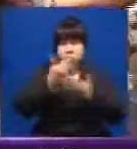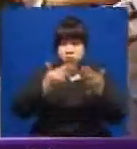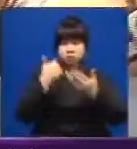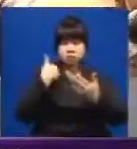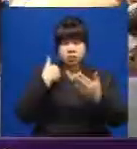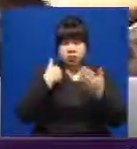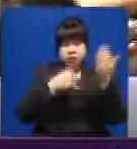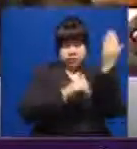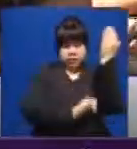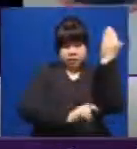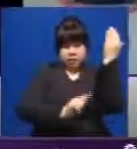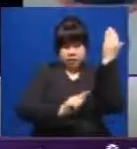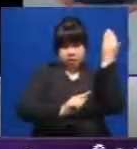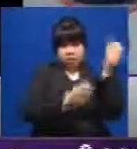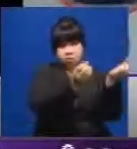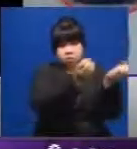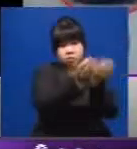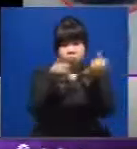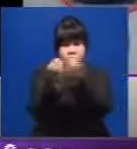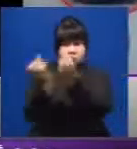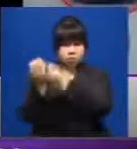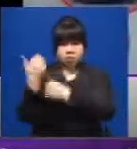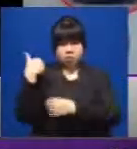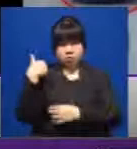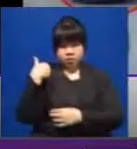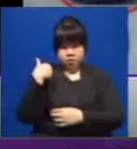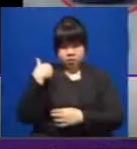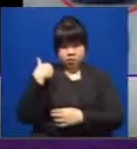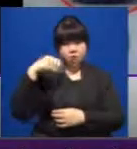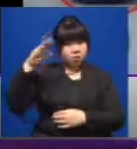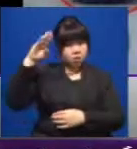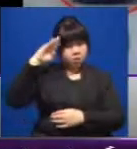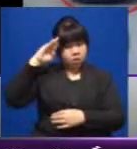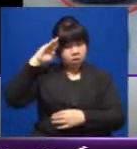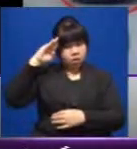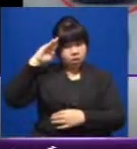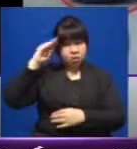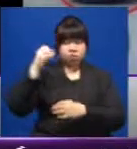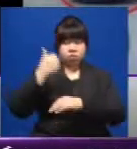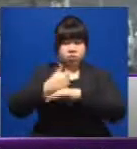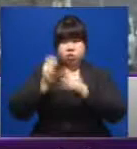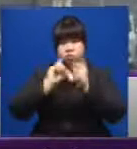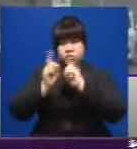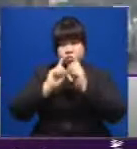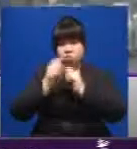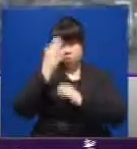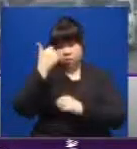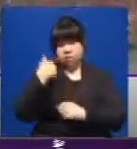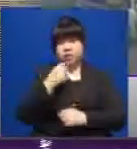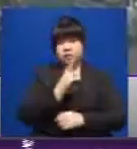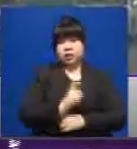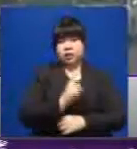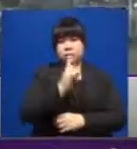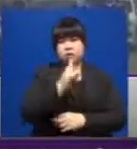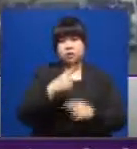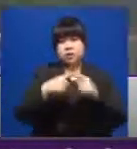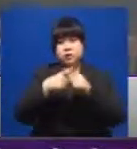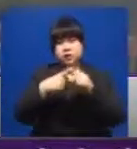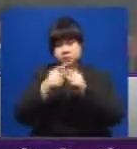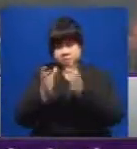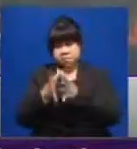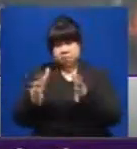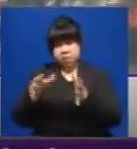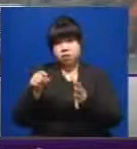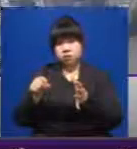หลายจุดกลางเมืองยะลากับผู้บัญชาการเหล่าทัพโดยแสดงความเป็นห่วงเนื่องจากมีผู้เสียชีวิต 1คนและได้รับบาดเจ็บอีกหลาย